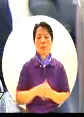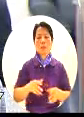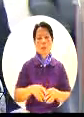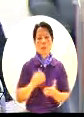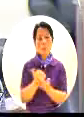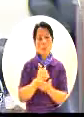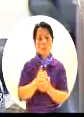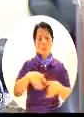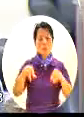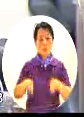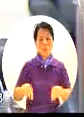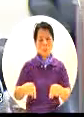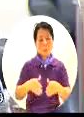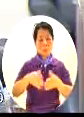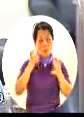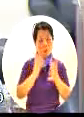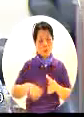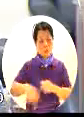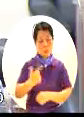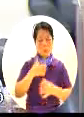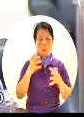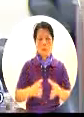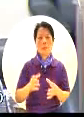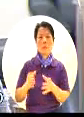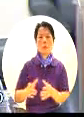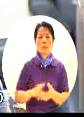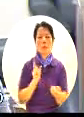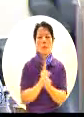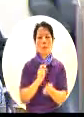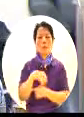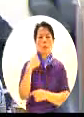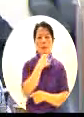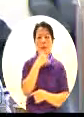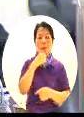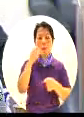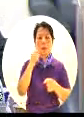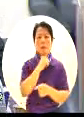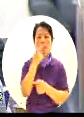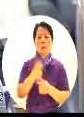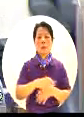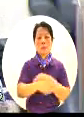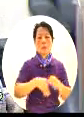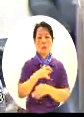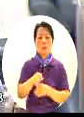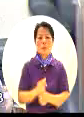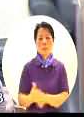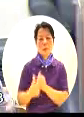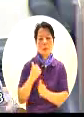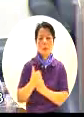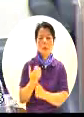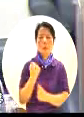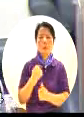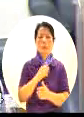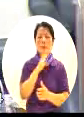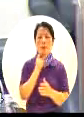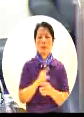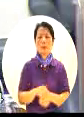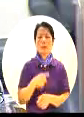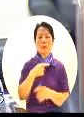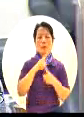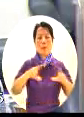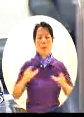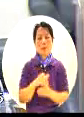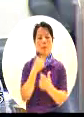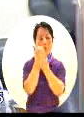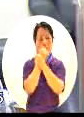定赶快落实呢？这对咱台湾的经济哈啊，尤其台湾的竞争力哈，是一大考